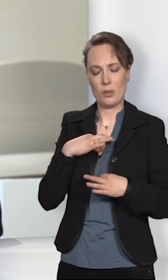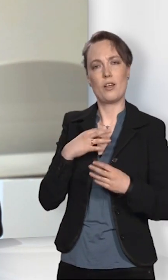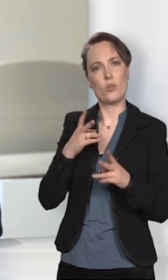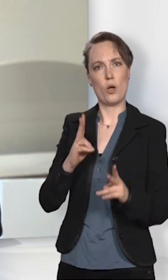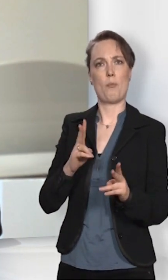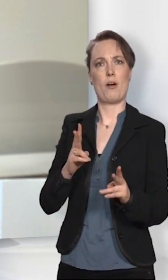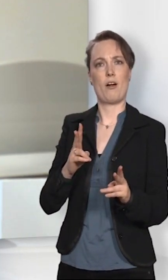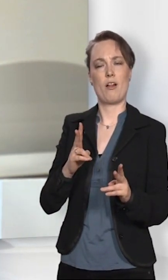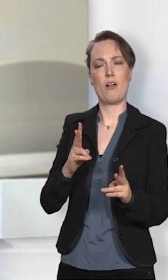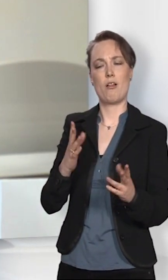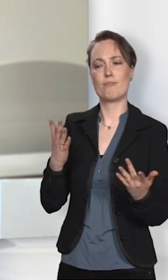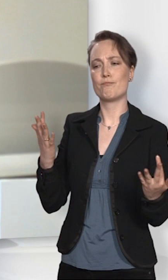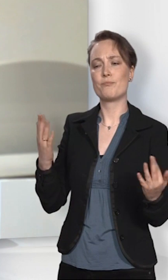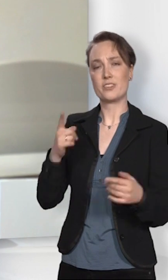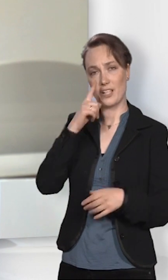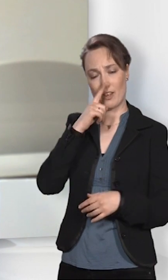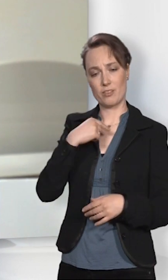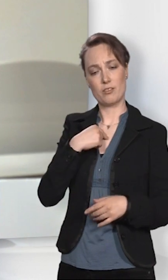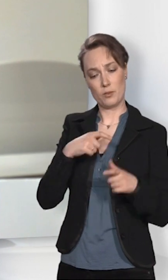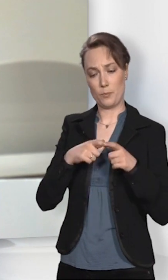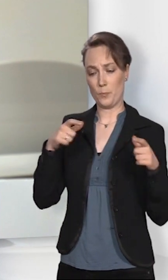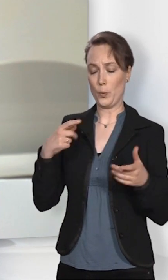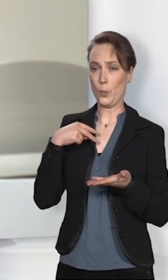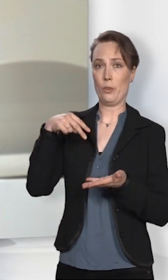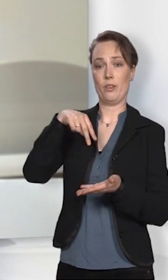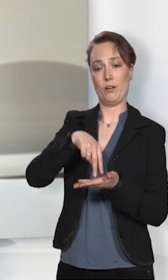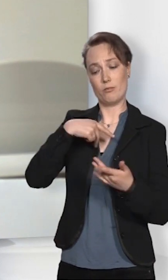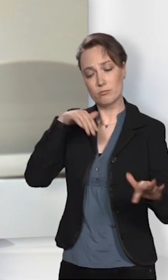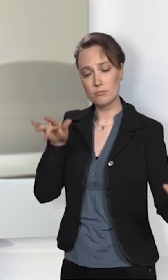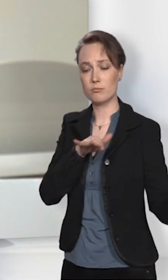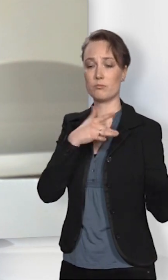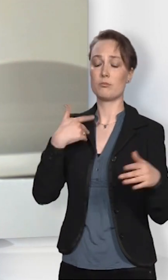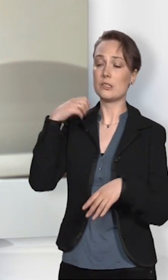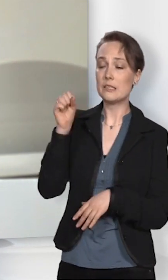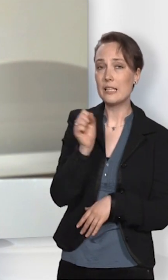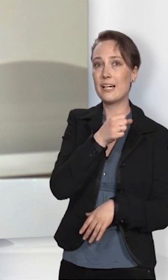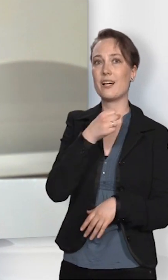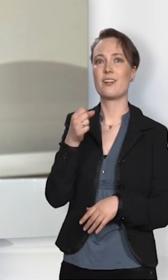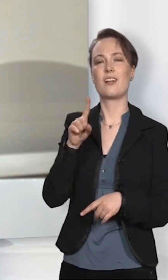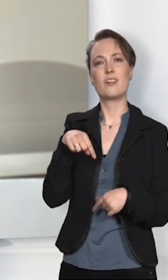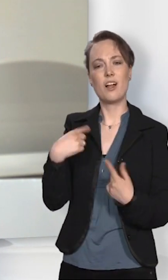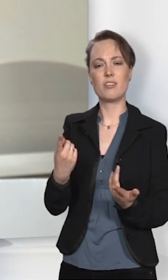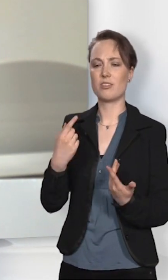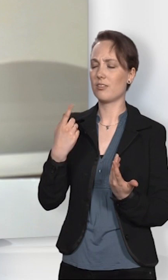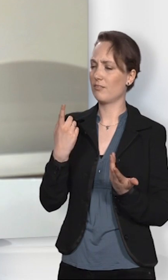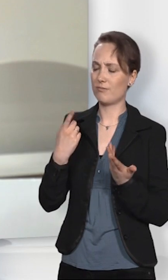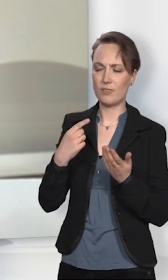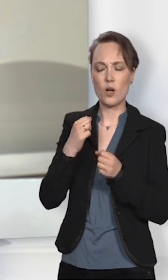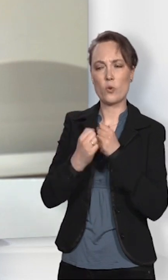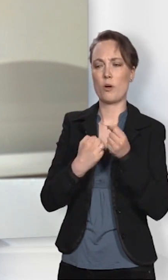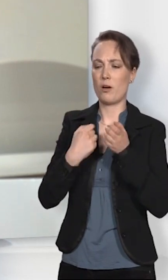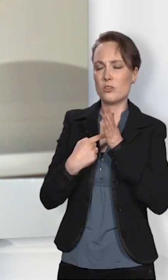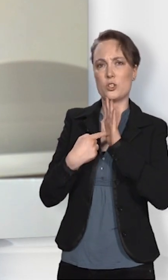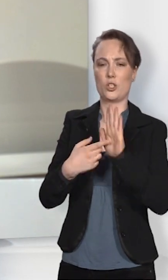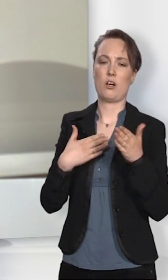dass wenn ich mich auf eine Bühne stelle und spiele und singe, dann kommt meine Haltung und